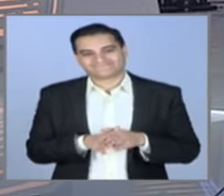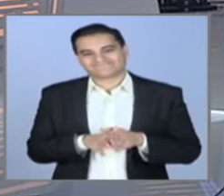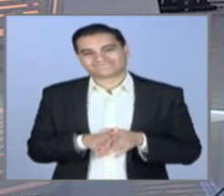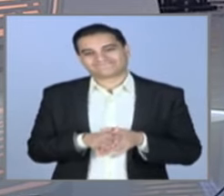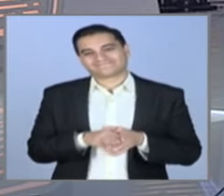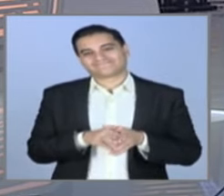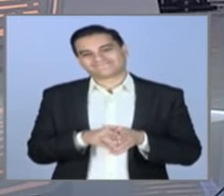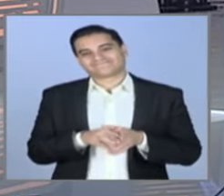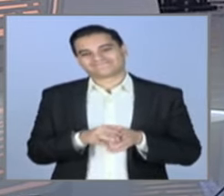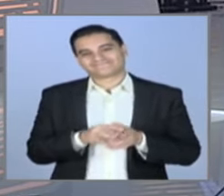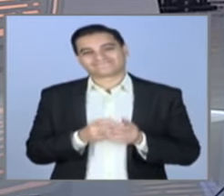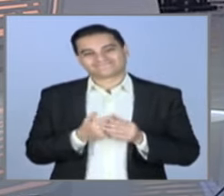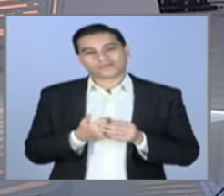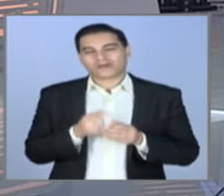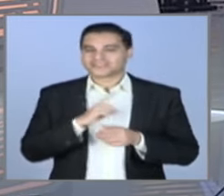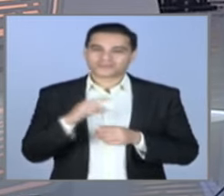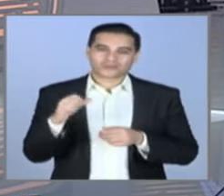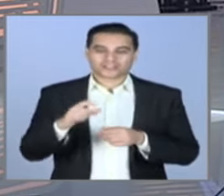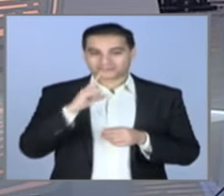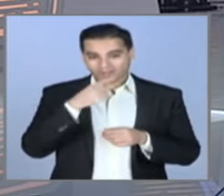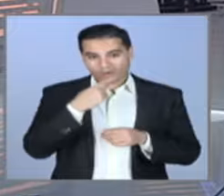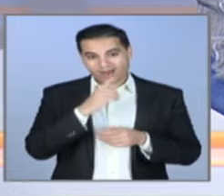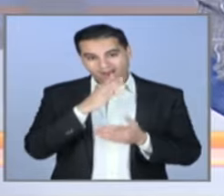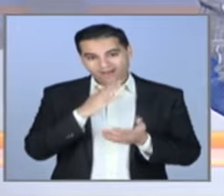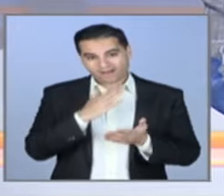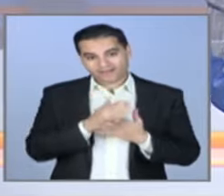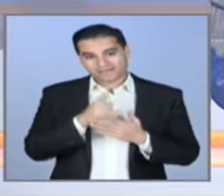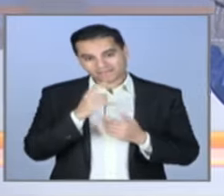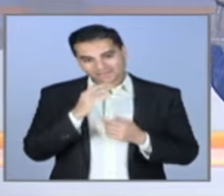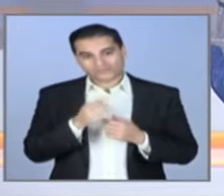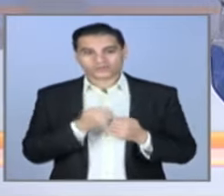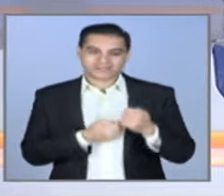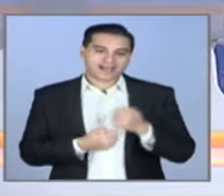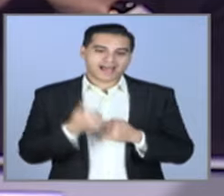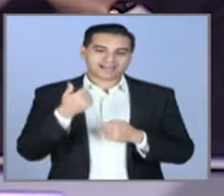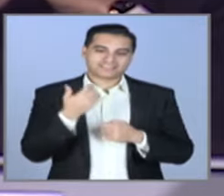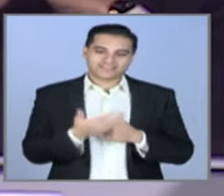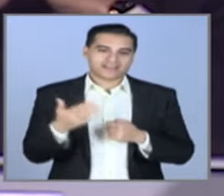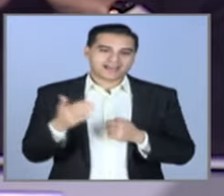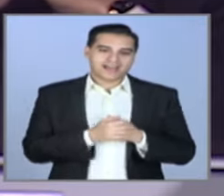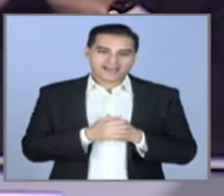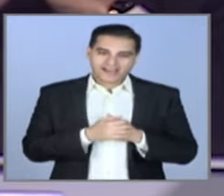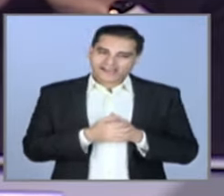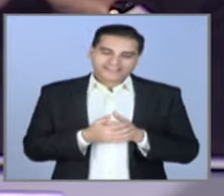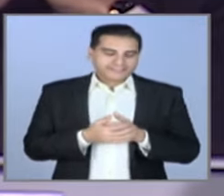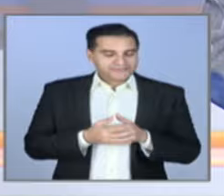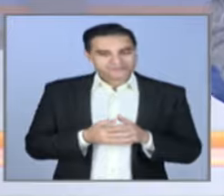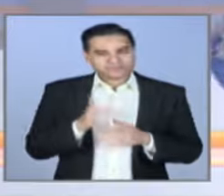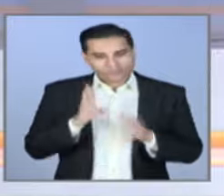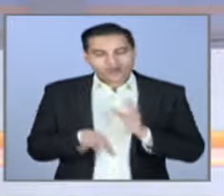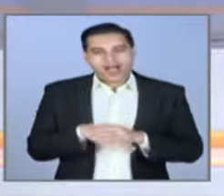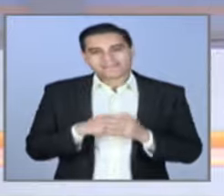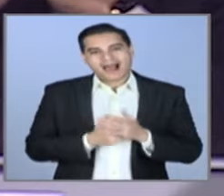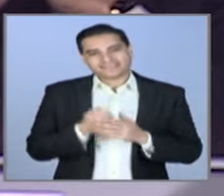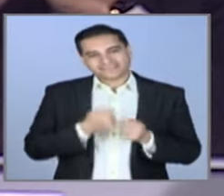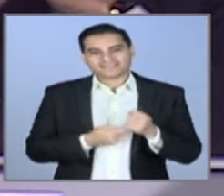أيوة صح. كويس، مش وحش، ولكن أقول لك حاجة؟ لا نجيب محفوظ. أيوة بالظبط كده، يعني شايفة؟ كان ممكن تجاوب